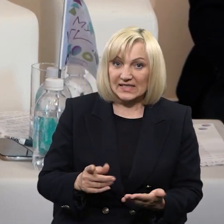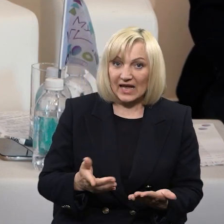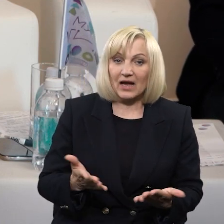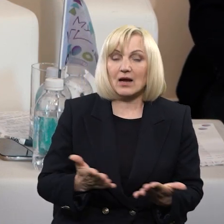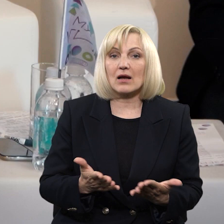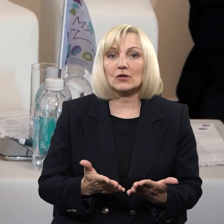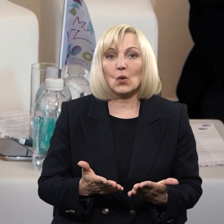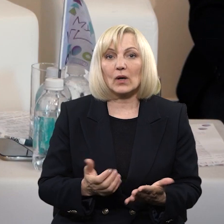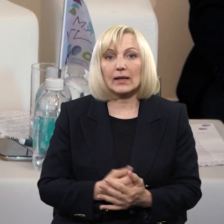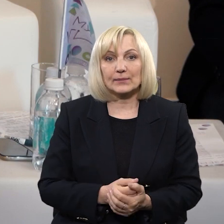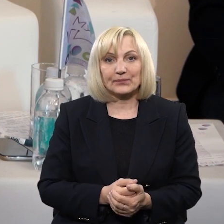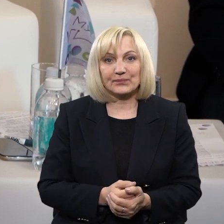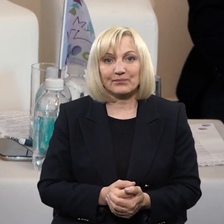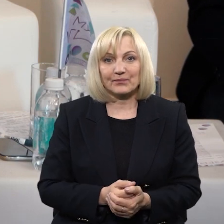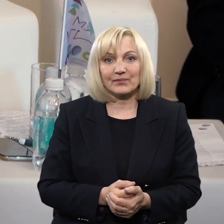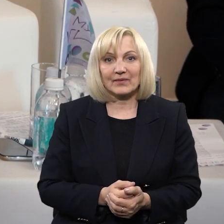которая